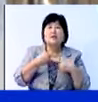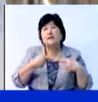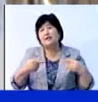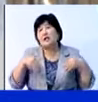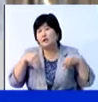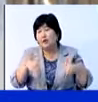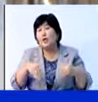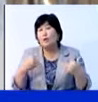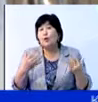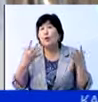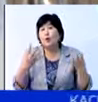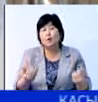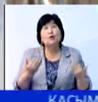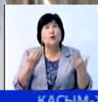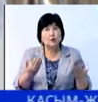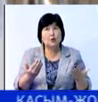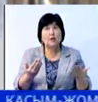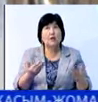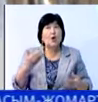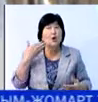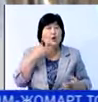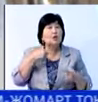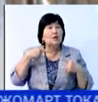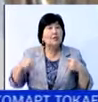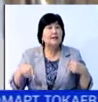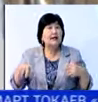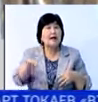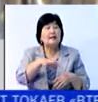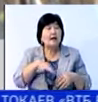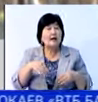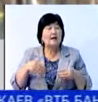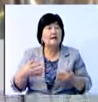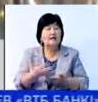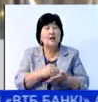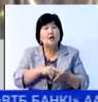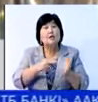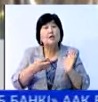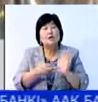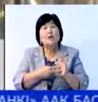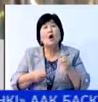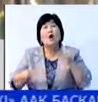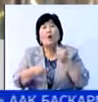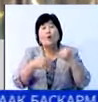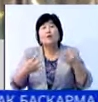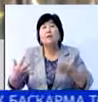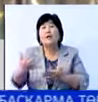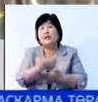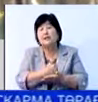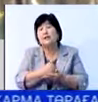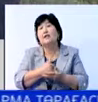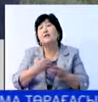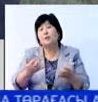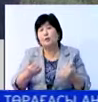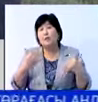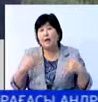дақылдары. Бүгінгі күнге содан күріштен басқа дақылдардың бәрінен межеленген орылып, жиналып, межеленген өнім